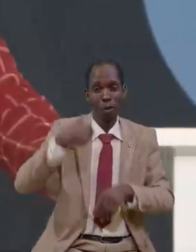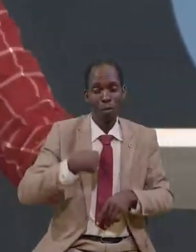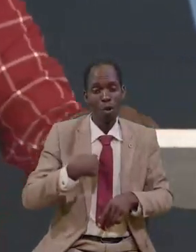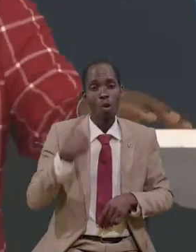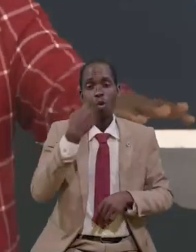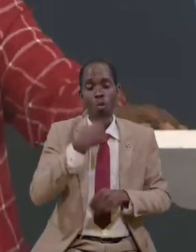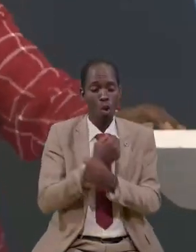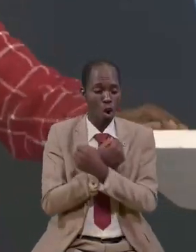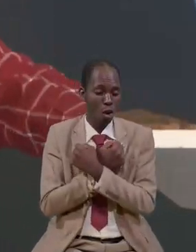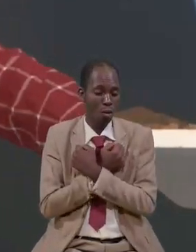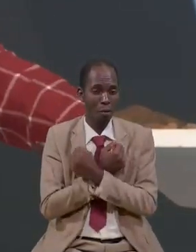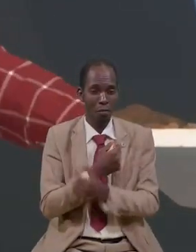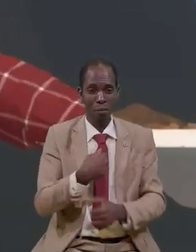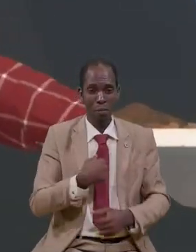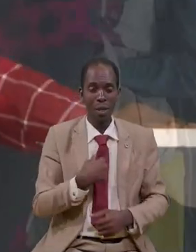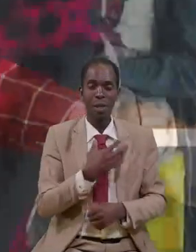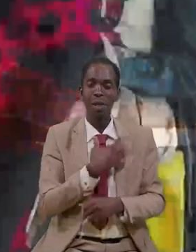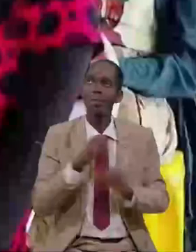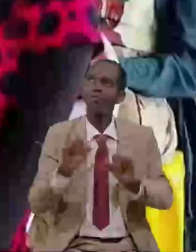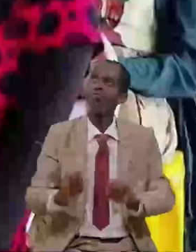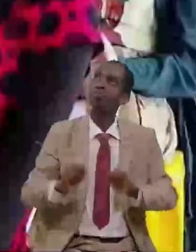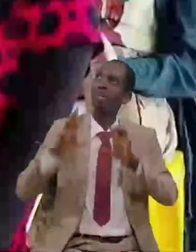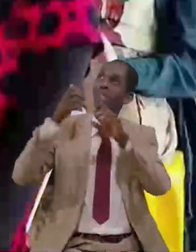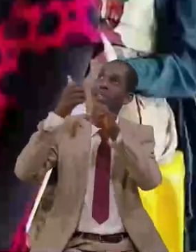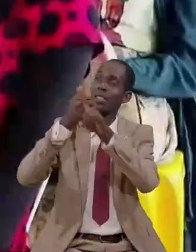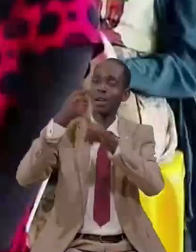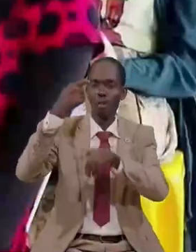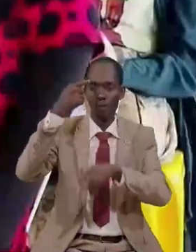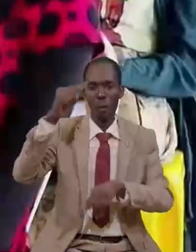livré lui-même pour moi.